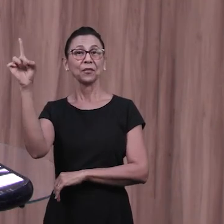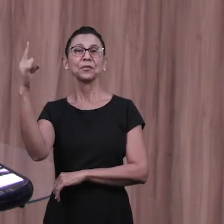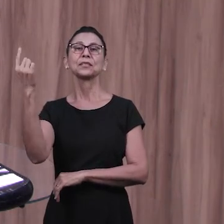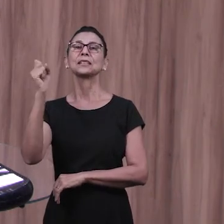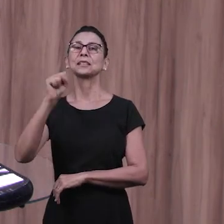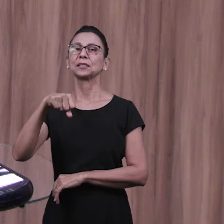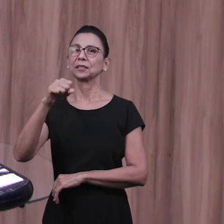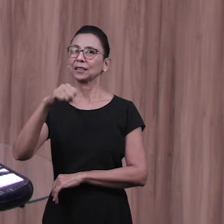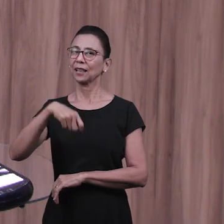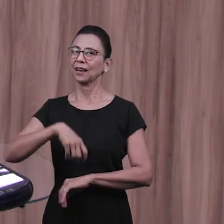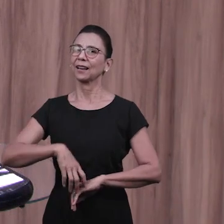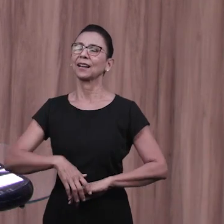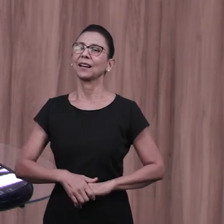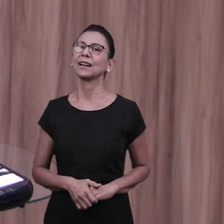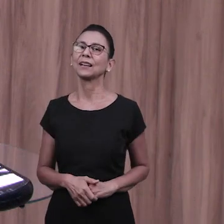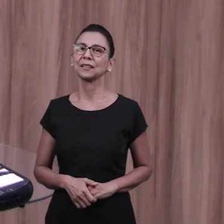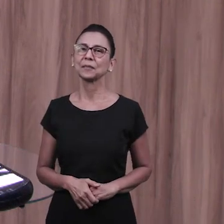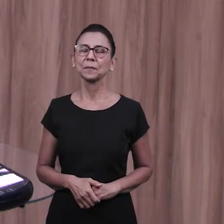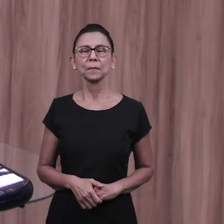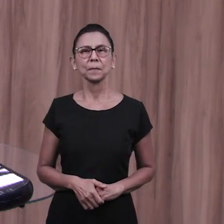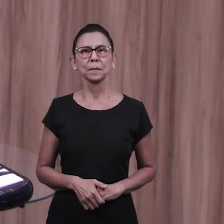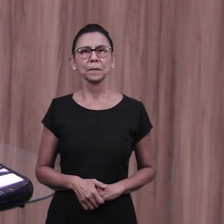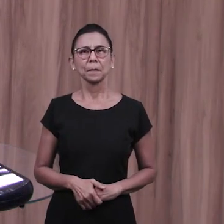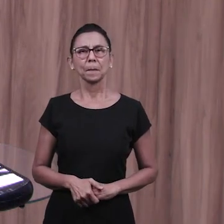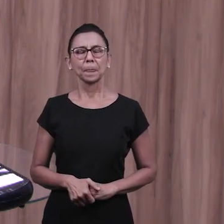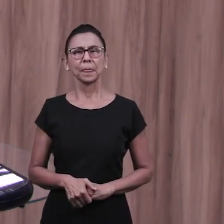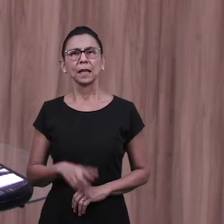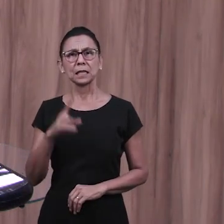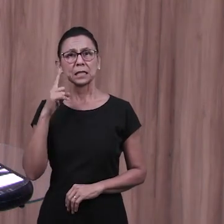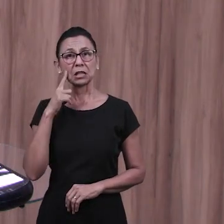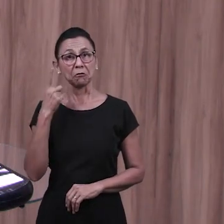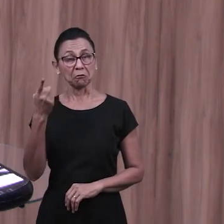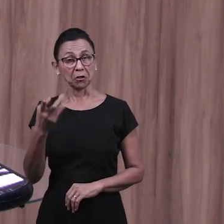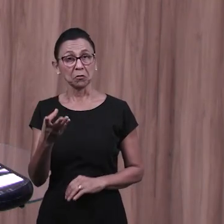Et vous avez vu combien de qualités nous